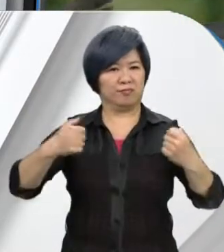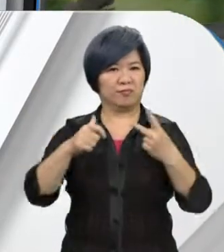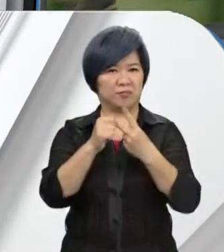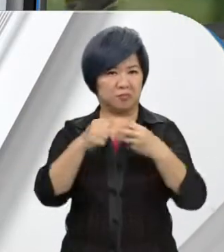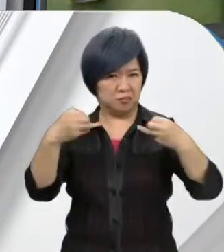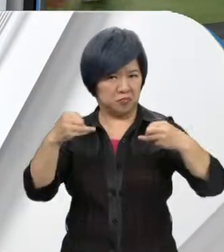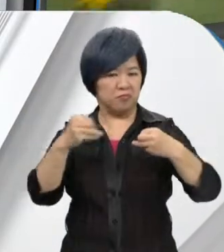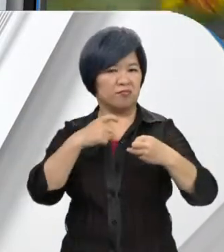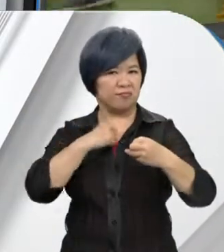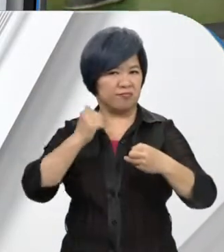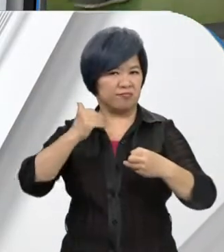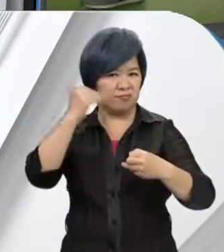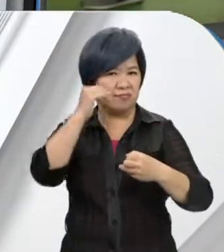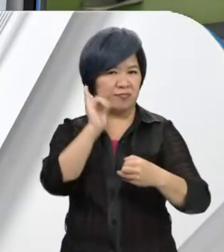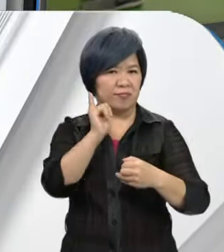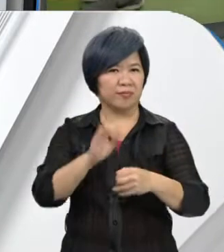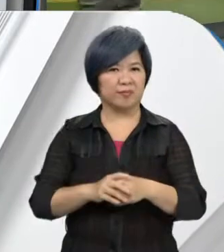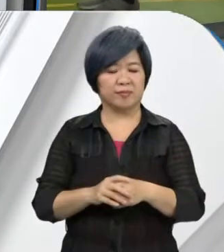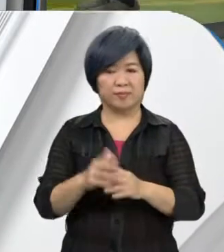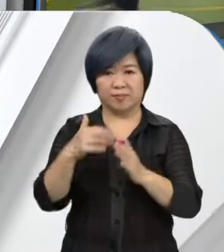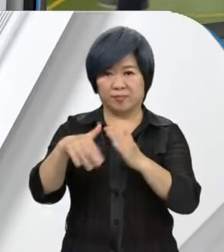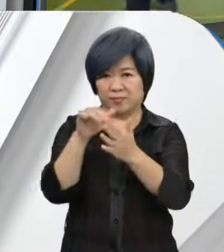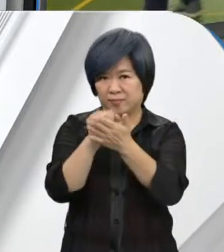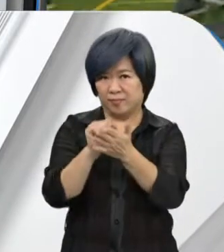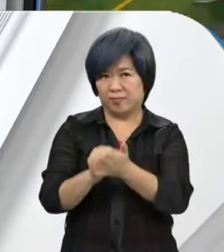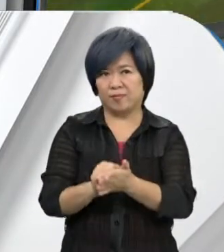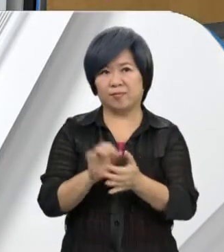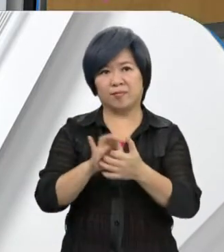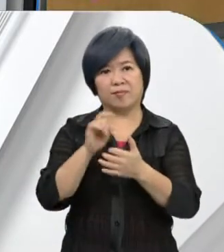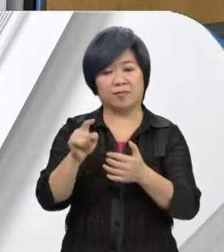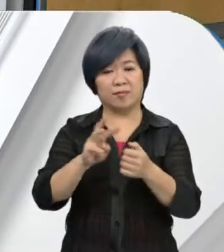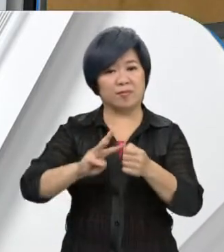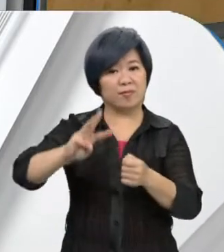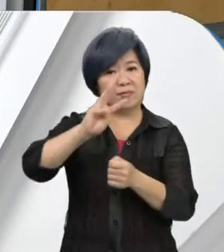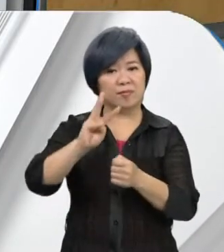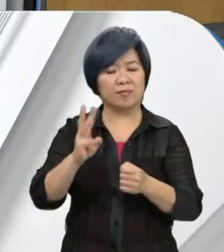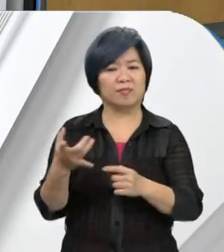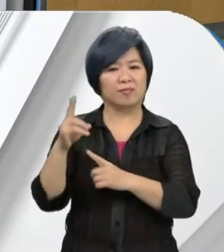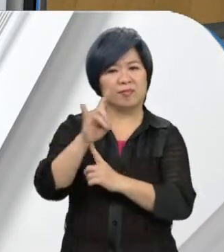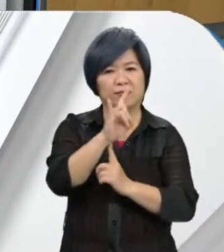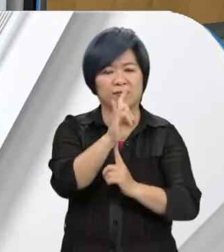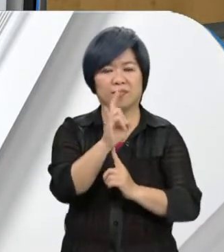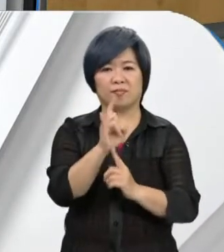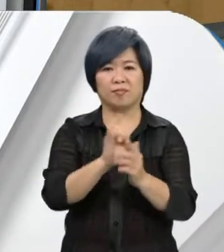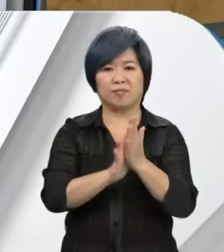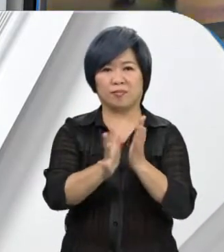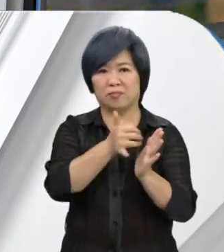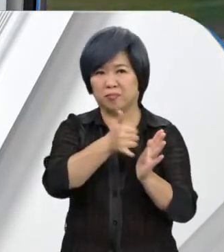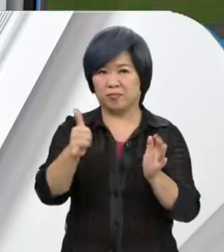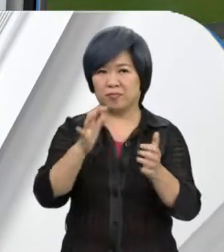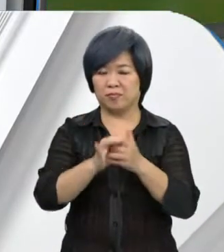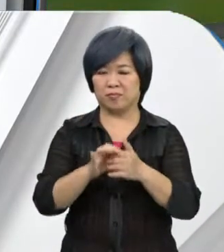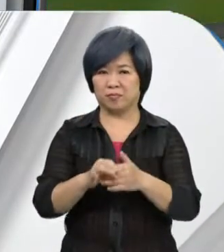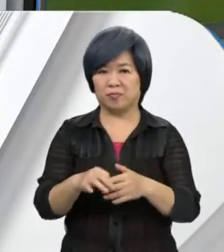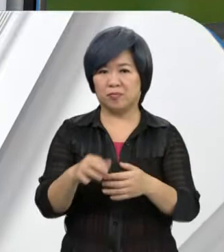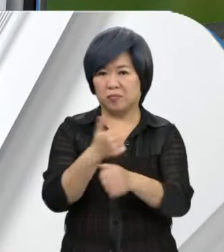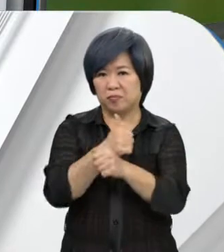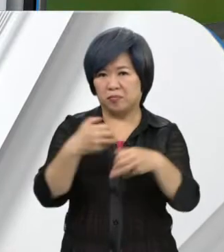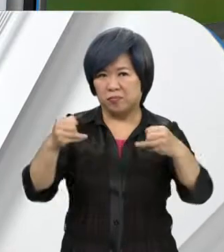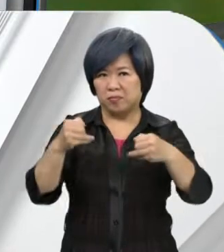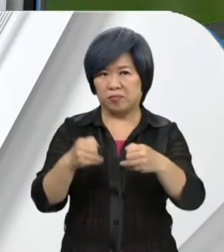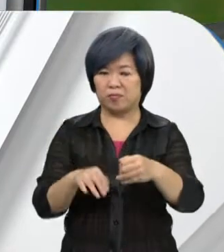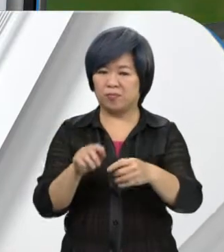就保持到日天的水准。学校统计，了解过三凉脆生产，学出来甚至突然